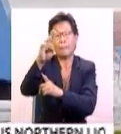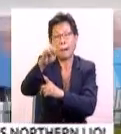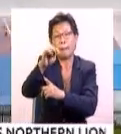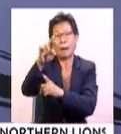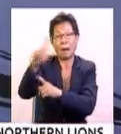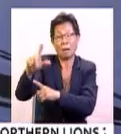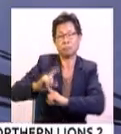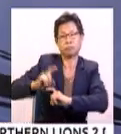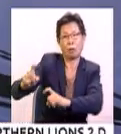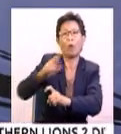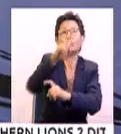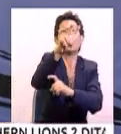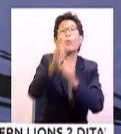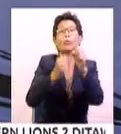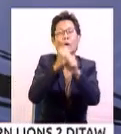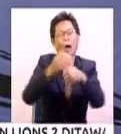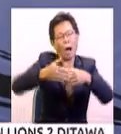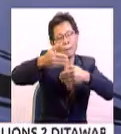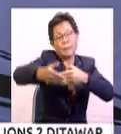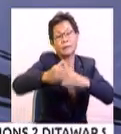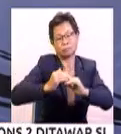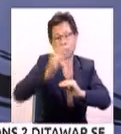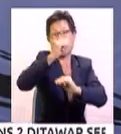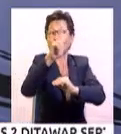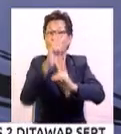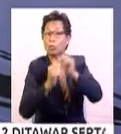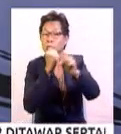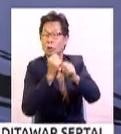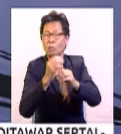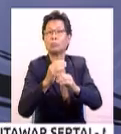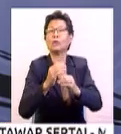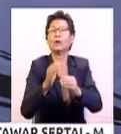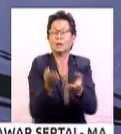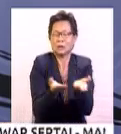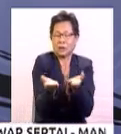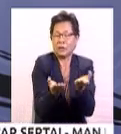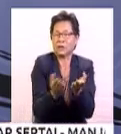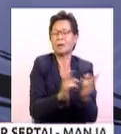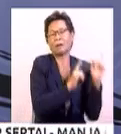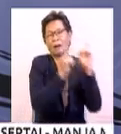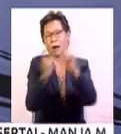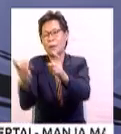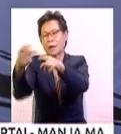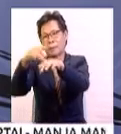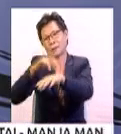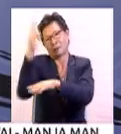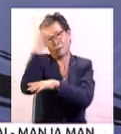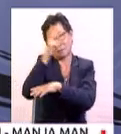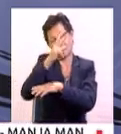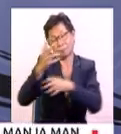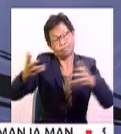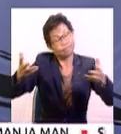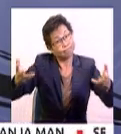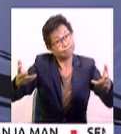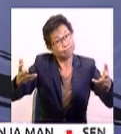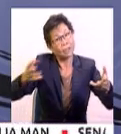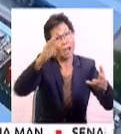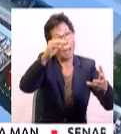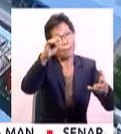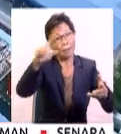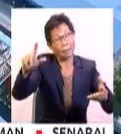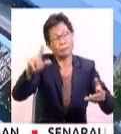20 tahun. Dan selepas tempoh 20 tahun ini, pengoperasian ini akan dikembalikan semula kepada Malaysia, iaitu